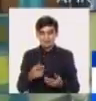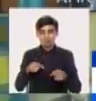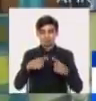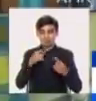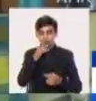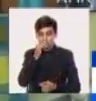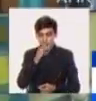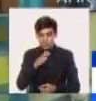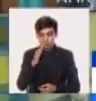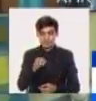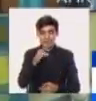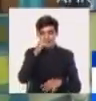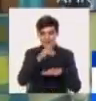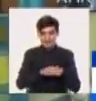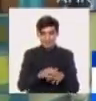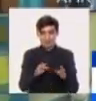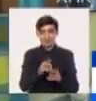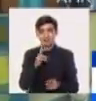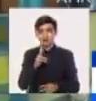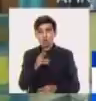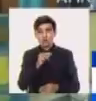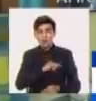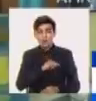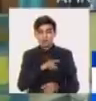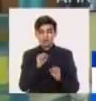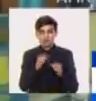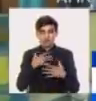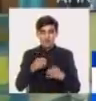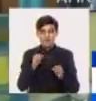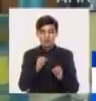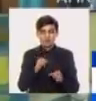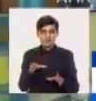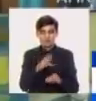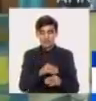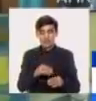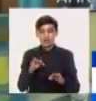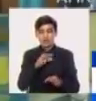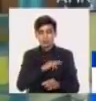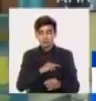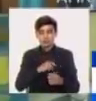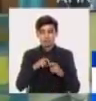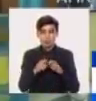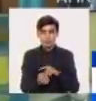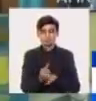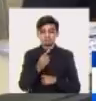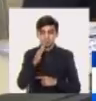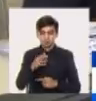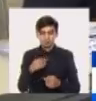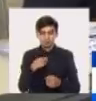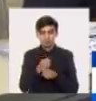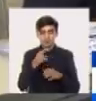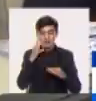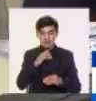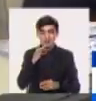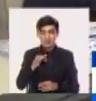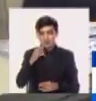жағдайда жалпы үкіметтің осы құрамда жұмыс істеуі мүмкіндігі туралы мәселе туындайды. Бұдан